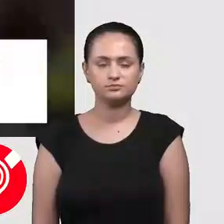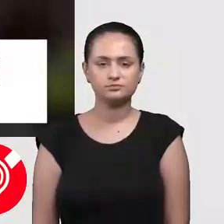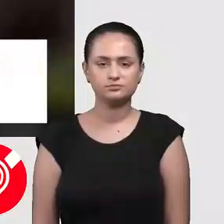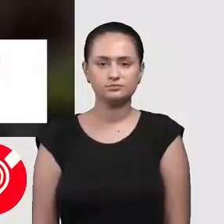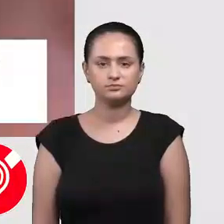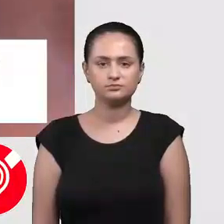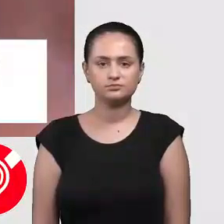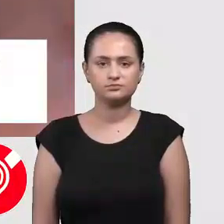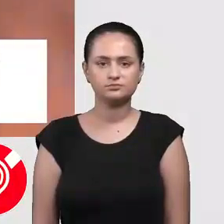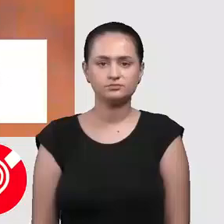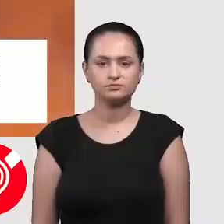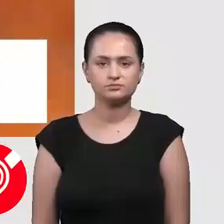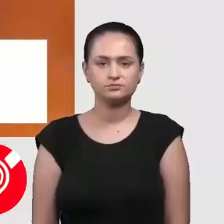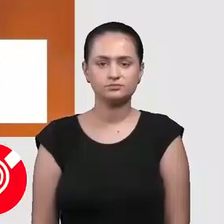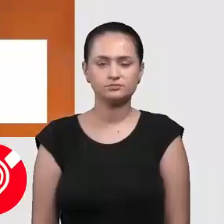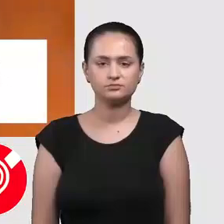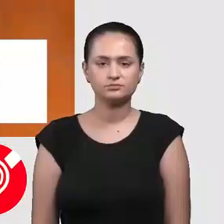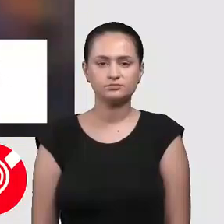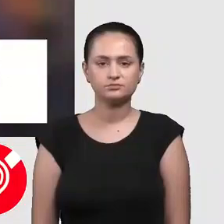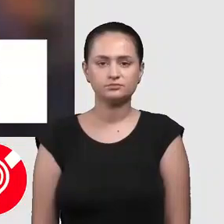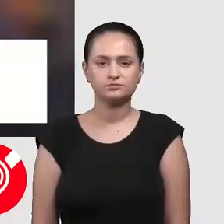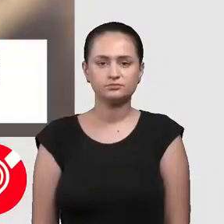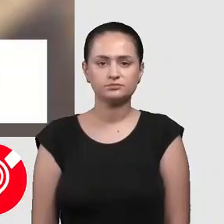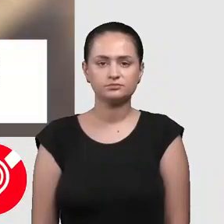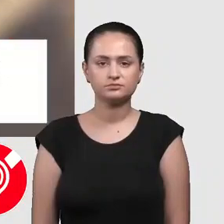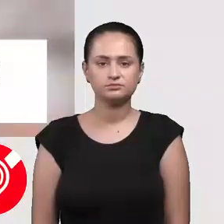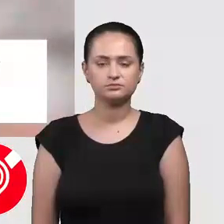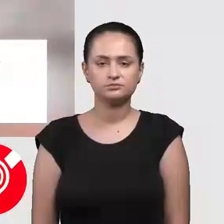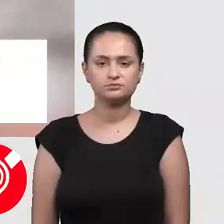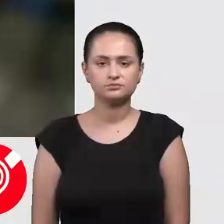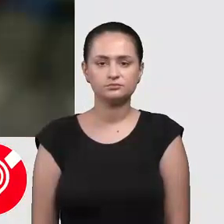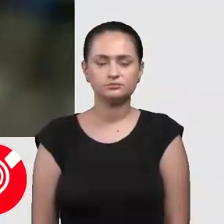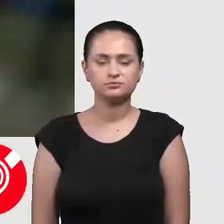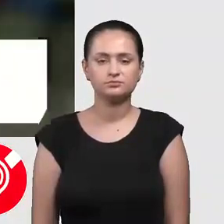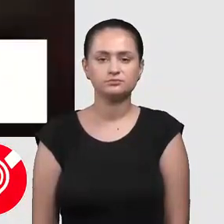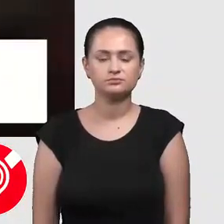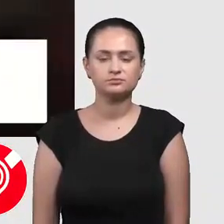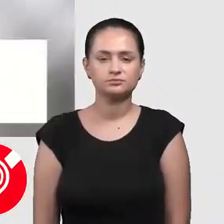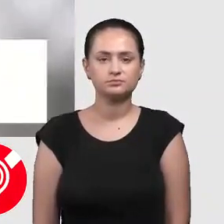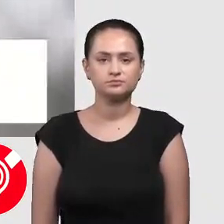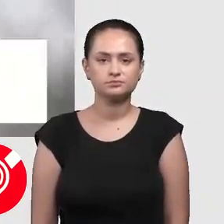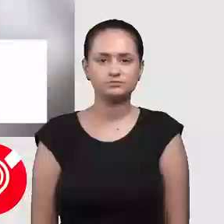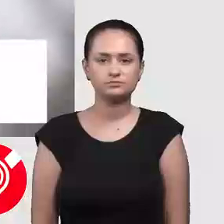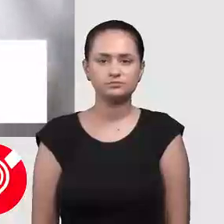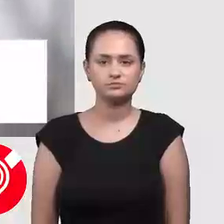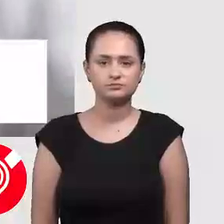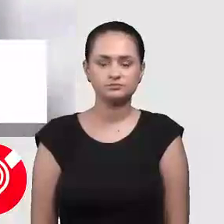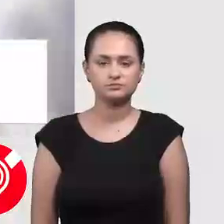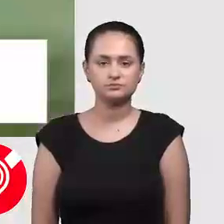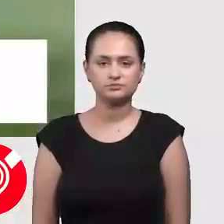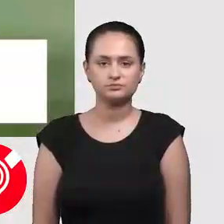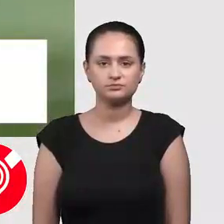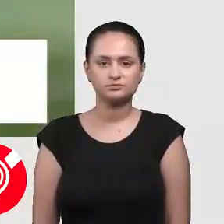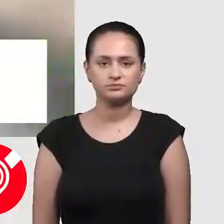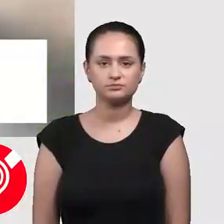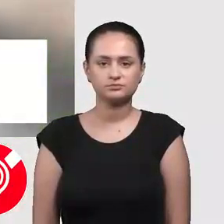rază lungă de acțiune. Reprezentanții ministerului au acuzat atât Ucraina, însă și Washingtonul, pentru că au spus